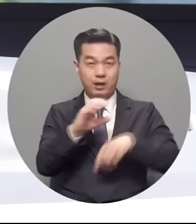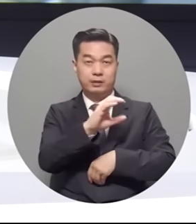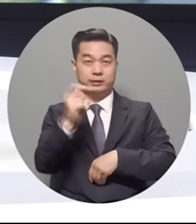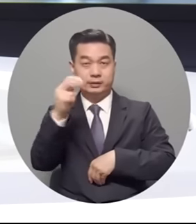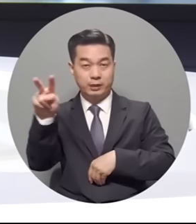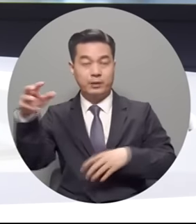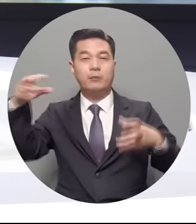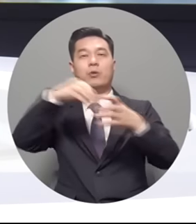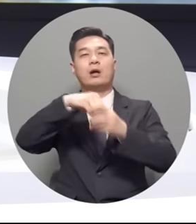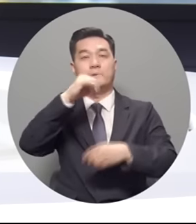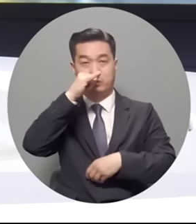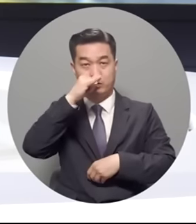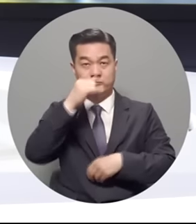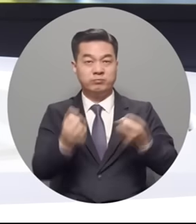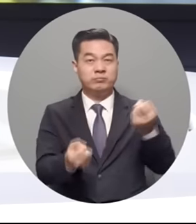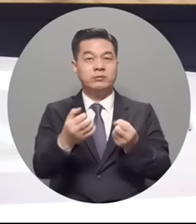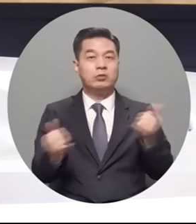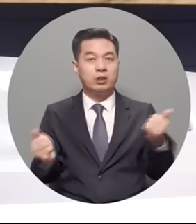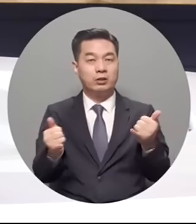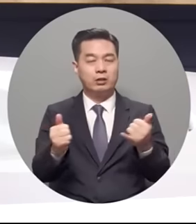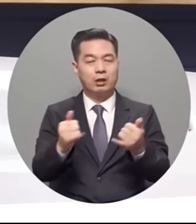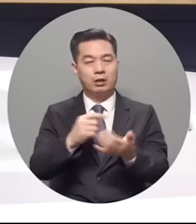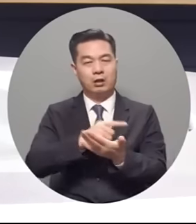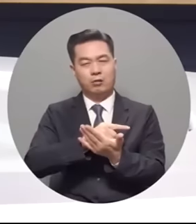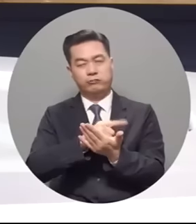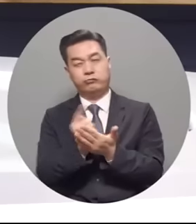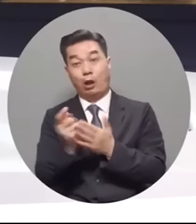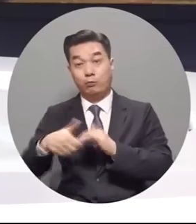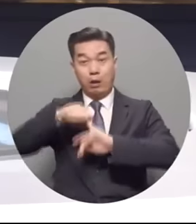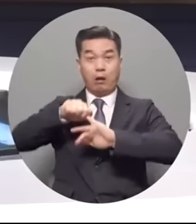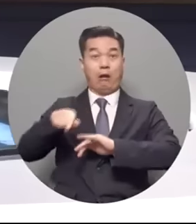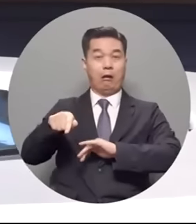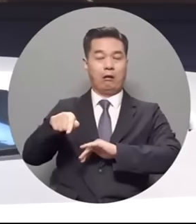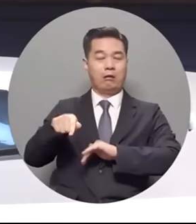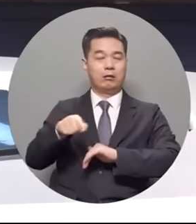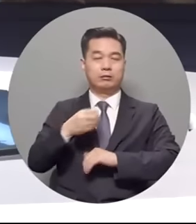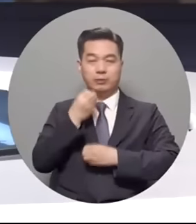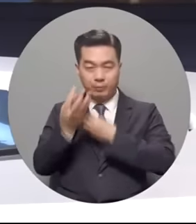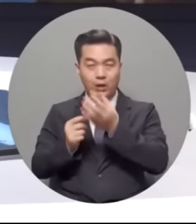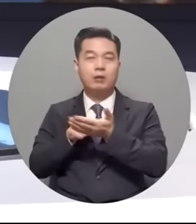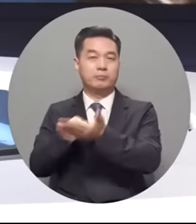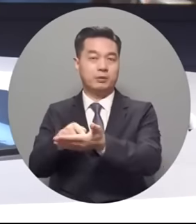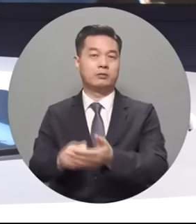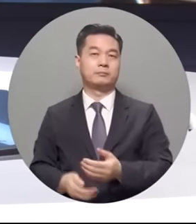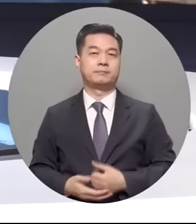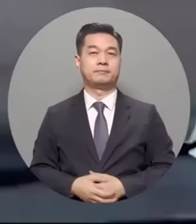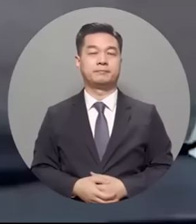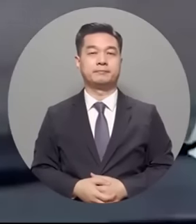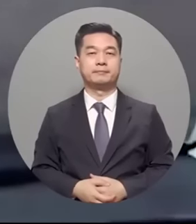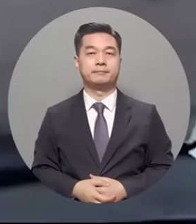담겼는데 운전자는 급발진을 주장하고 있습니다. 이선영 기자의 보도 보시겠습니다.